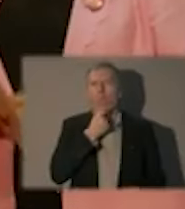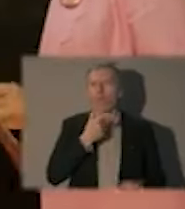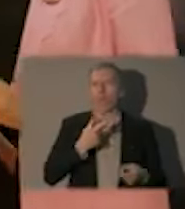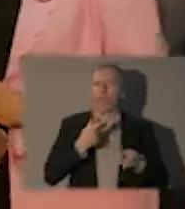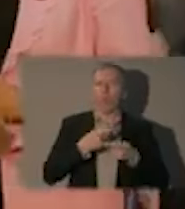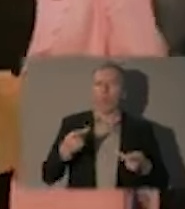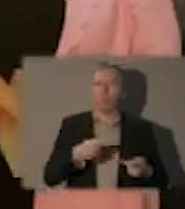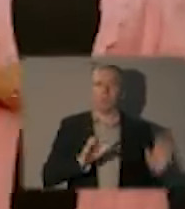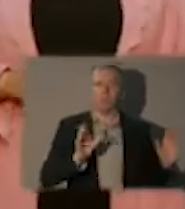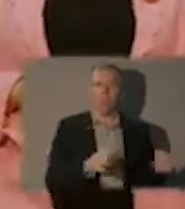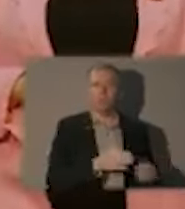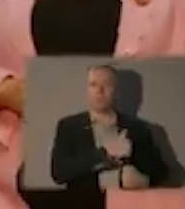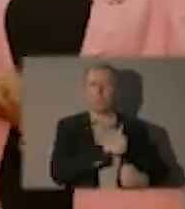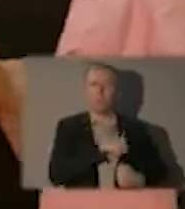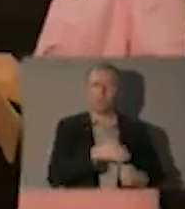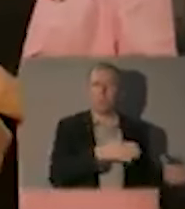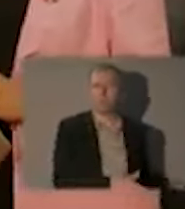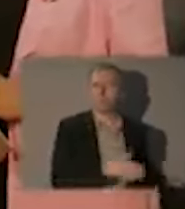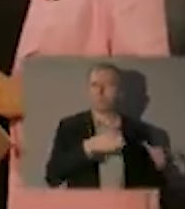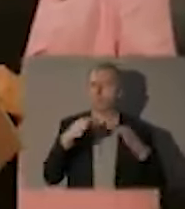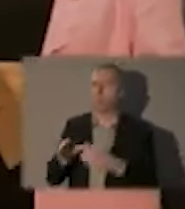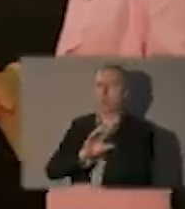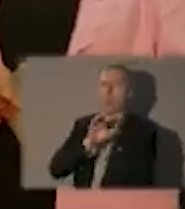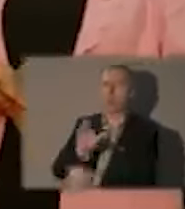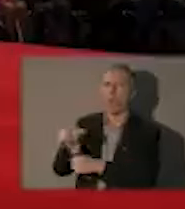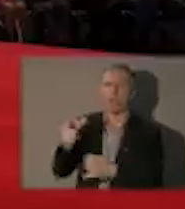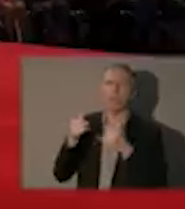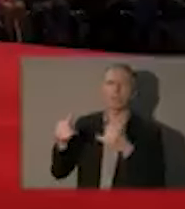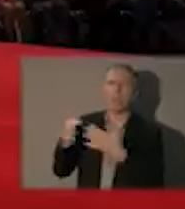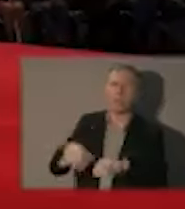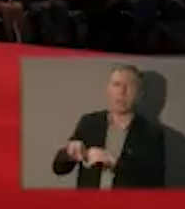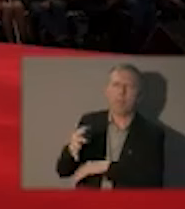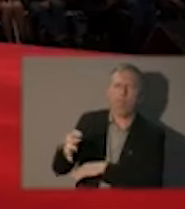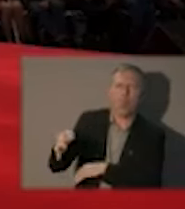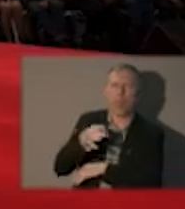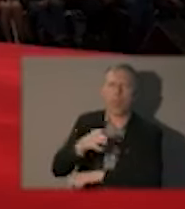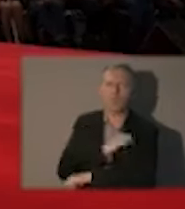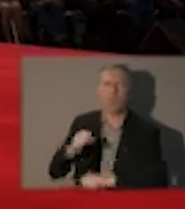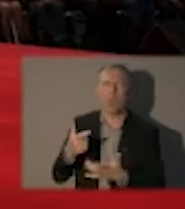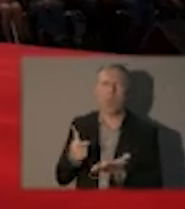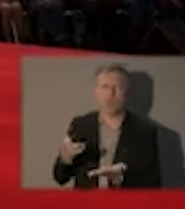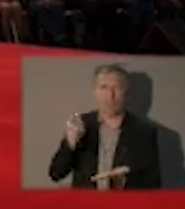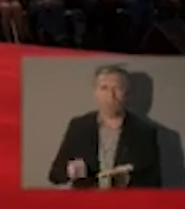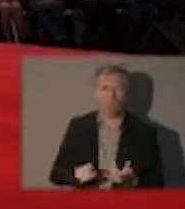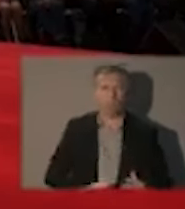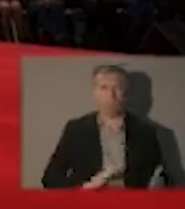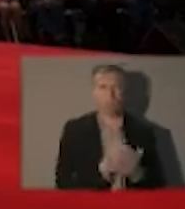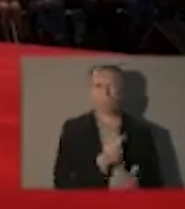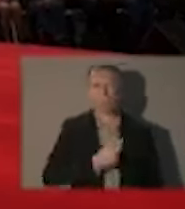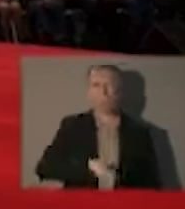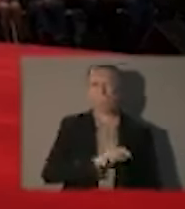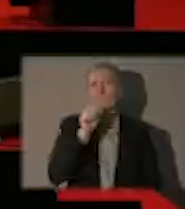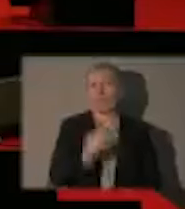prêt à envoyer des soldats français face à une puissance nucléaire. Oui, bien sûr qu'il faut réagir. Il faut